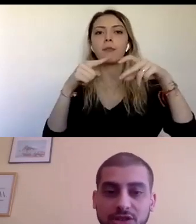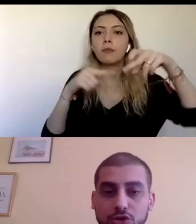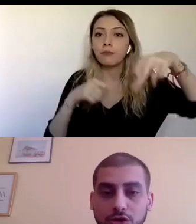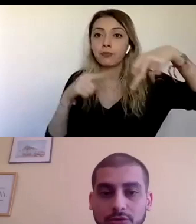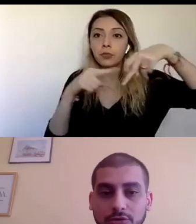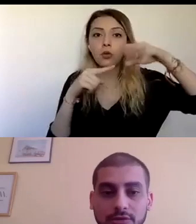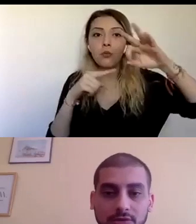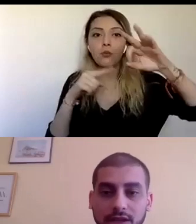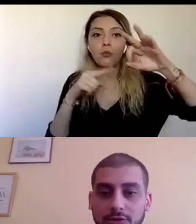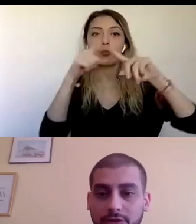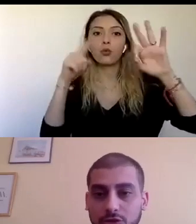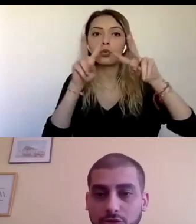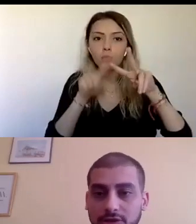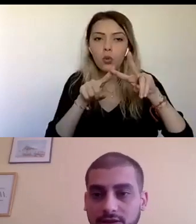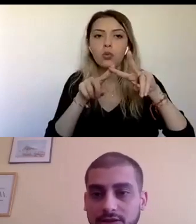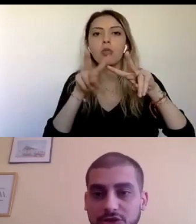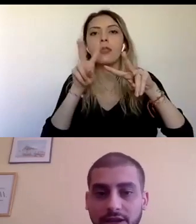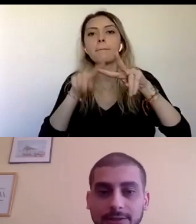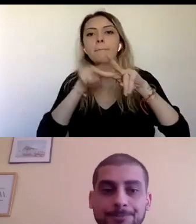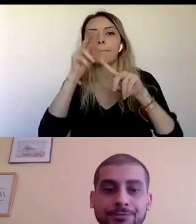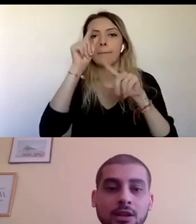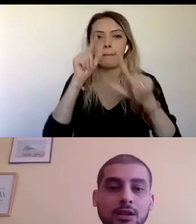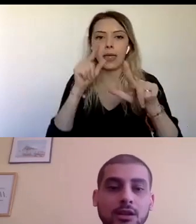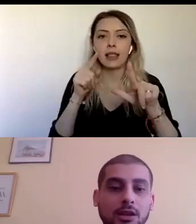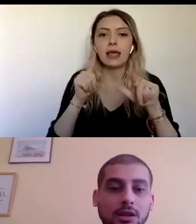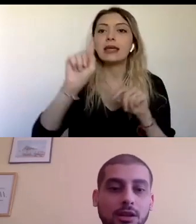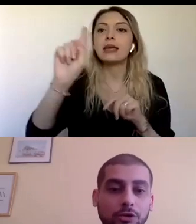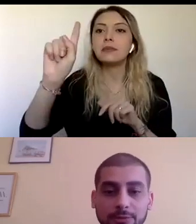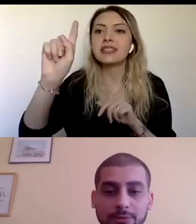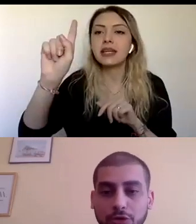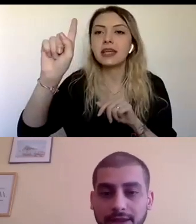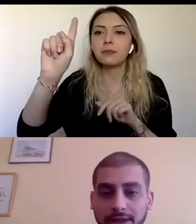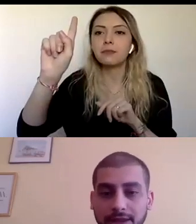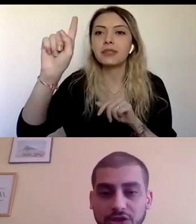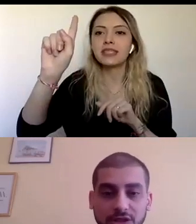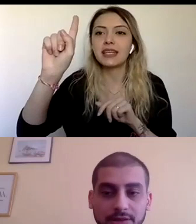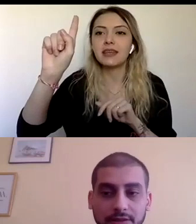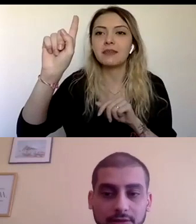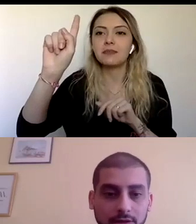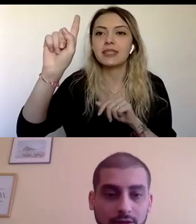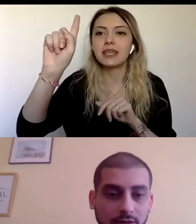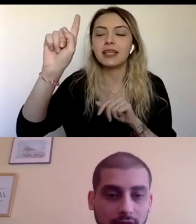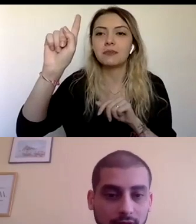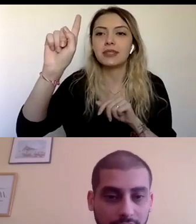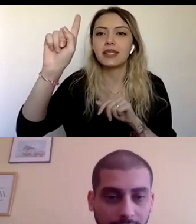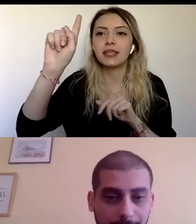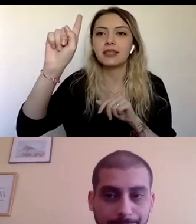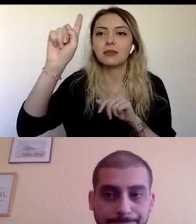nasıl çalışıyor diye soracak olursanız şahit. Örnek Proton Mail'in çalışma yönteminden.